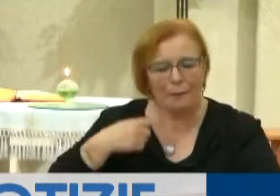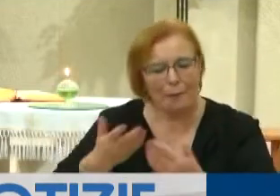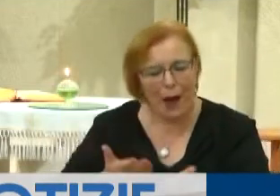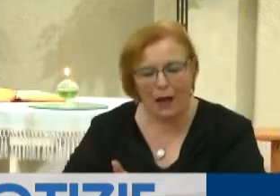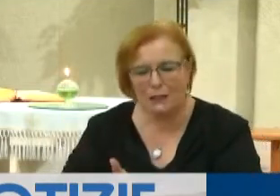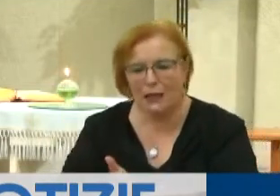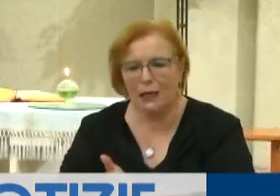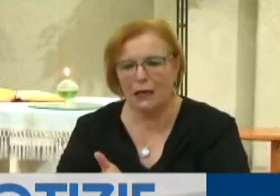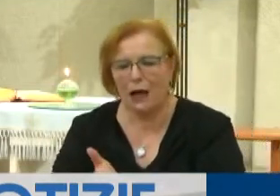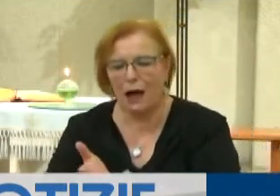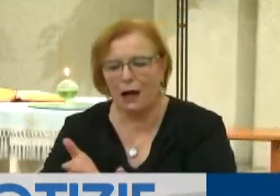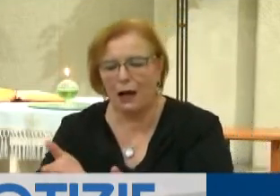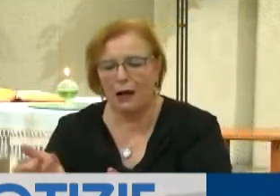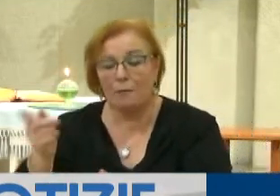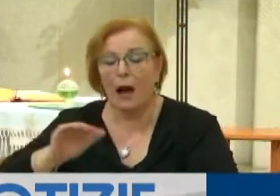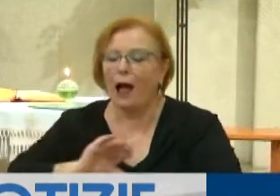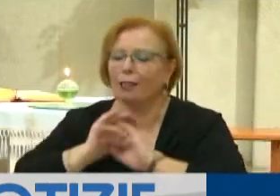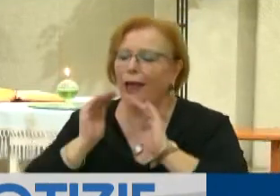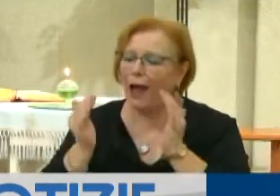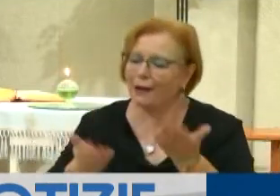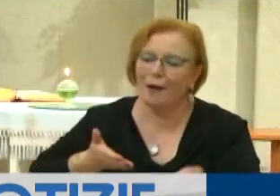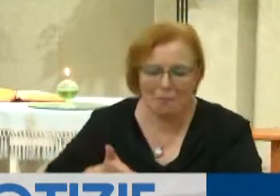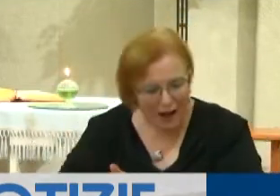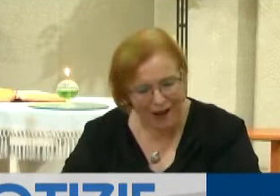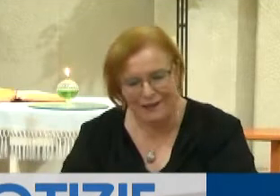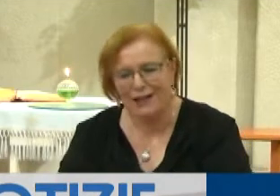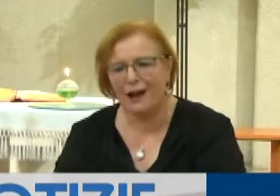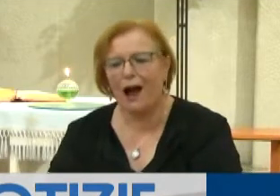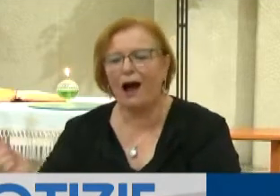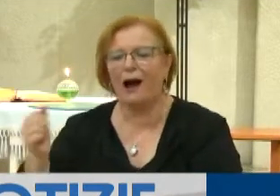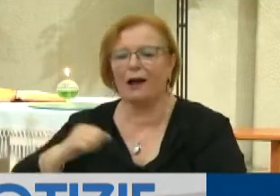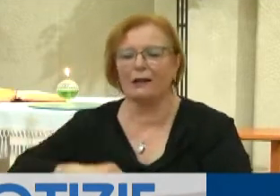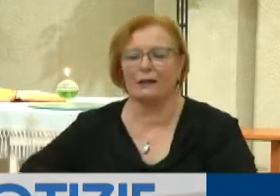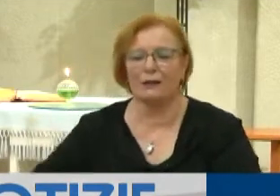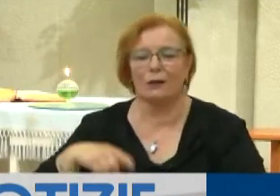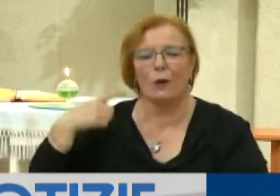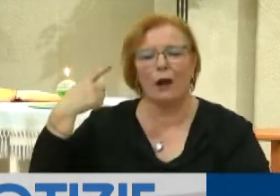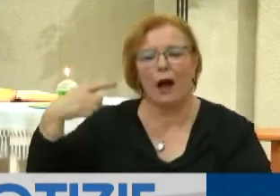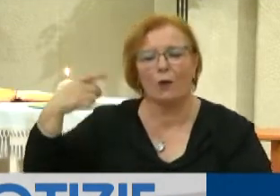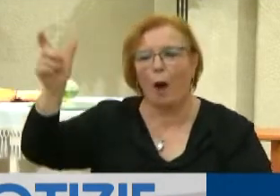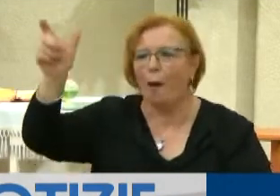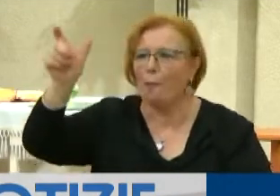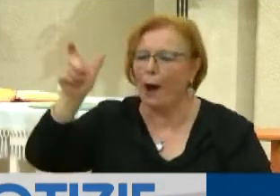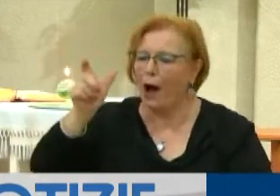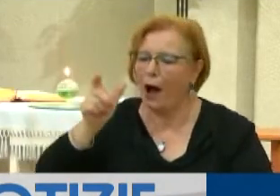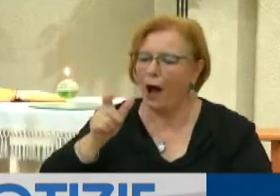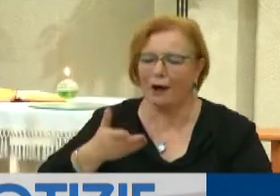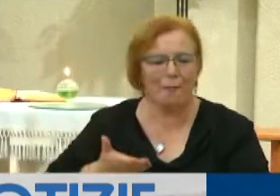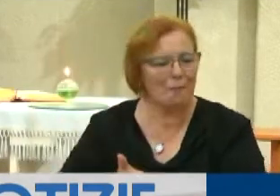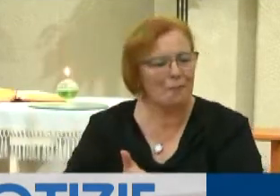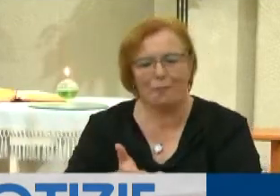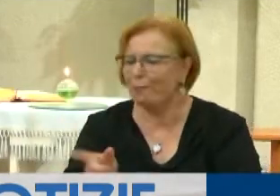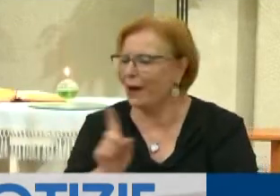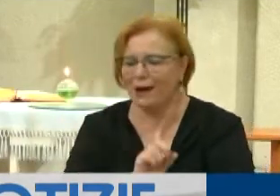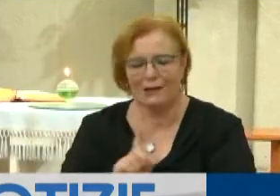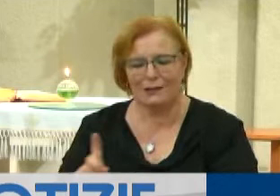possano sentirsi pienamente integrati. Negli orientamenti per la Catechesi incontriamo Gesù. I Vescovi italiani invitano infatti a rafforzare e diffondere